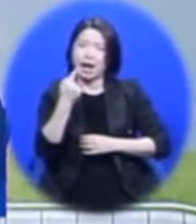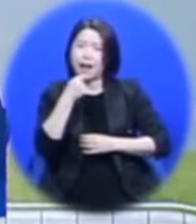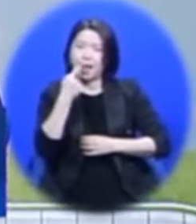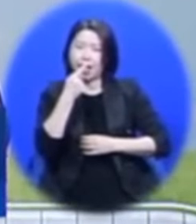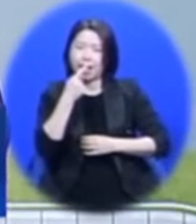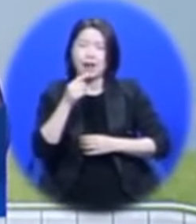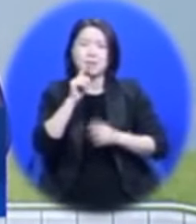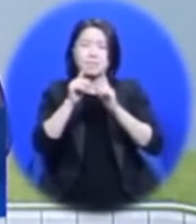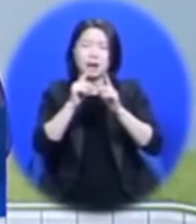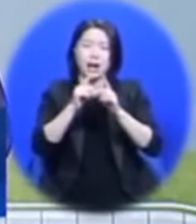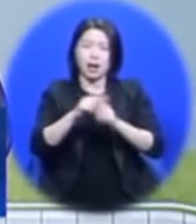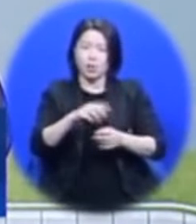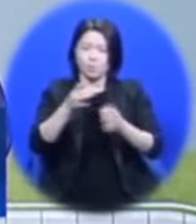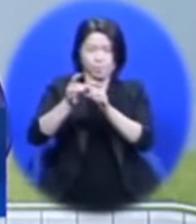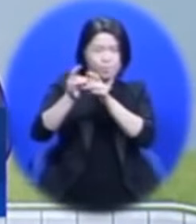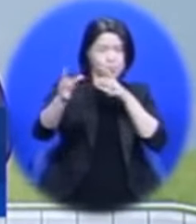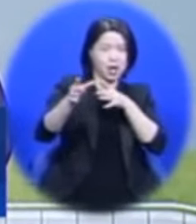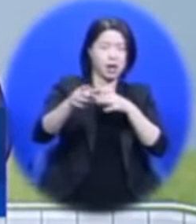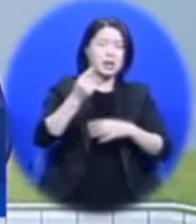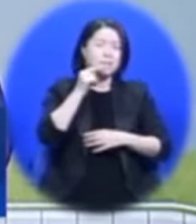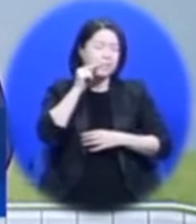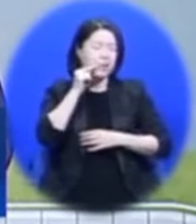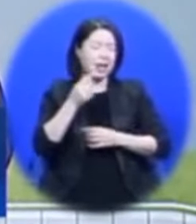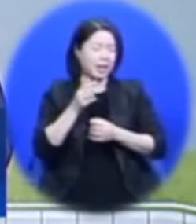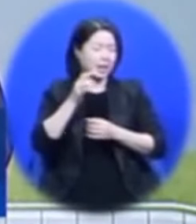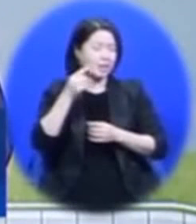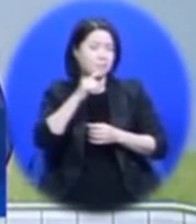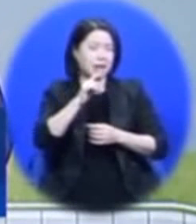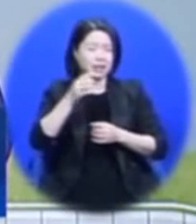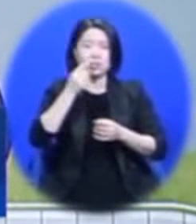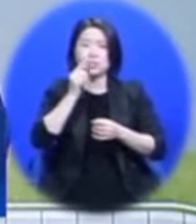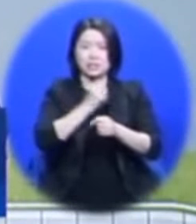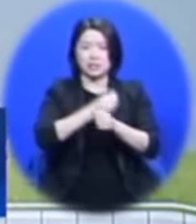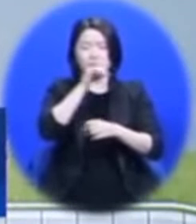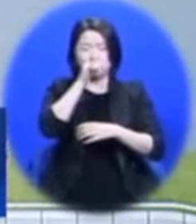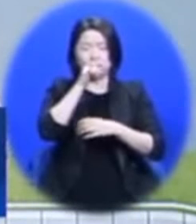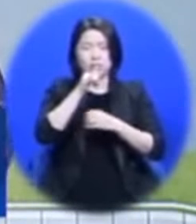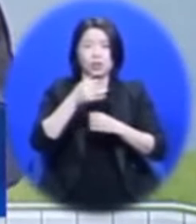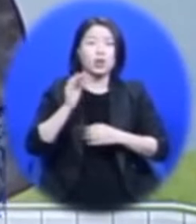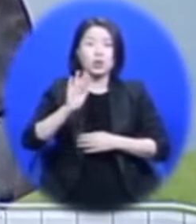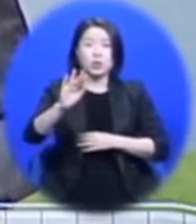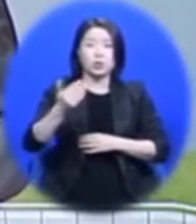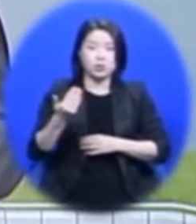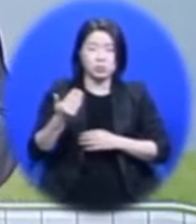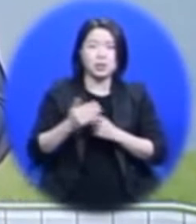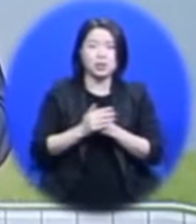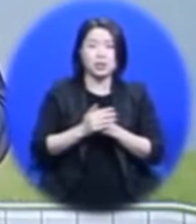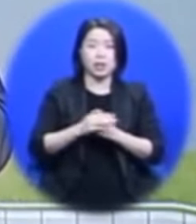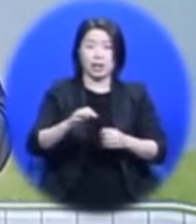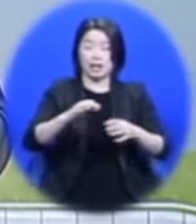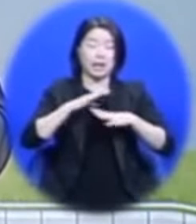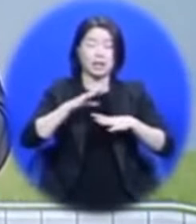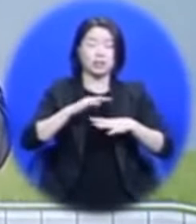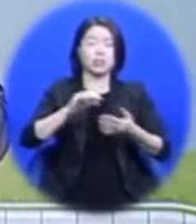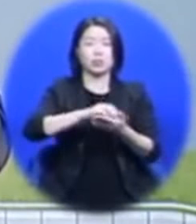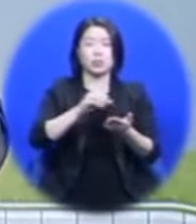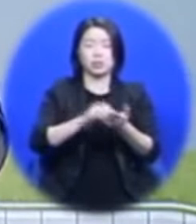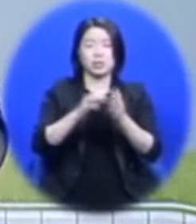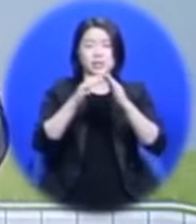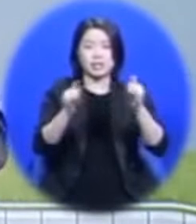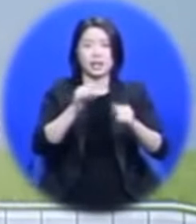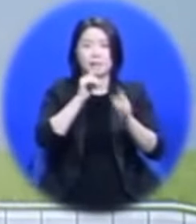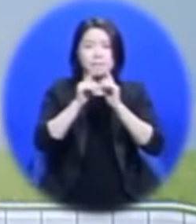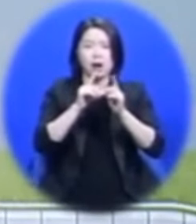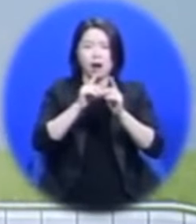벼려 화살처럼 독설을 뽑아냅니다. 요즘에는 깜짝 놀랄 정도로 사람들의